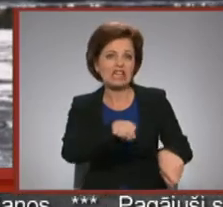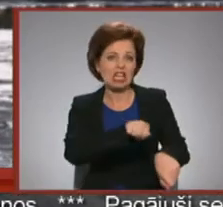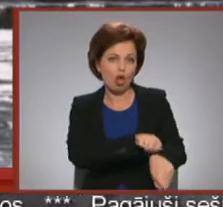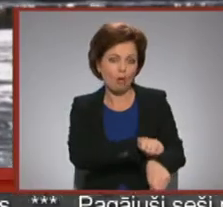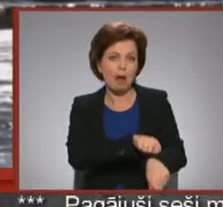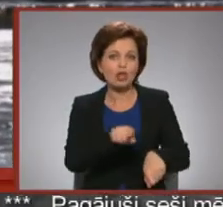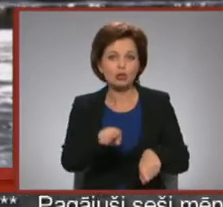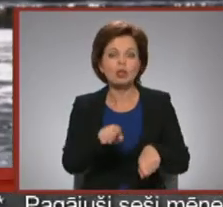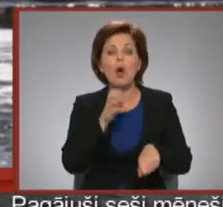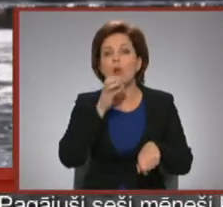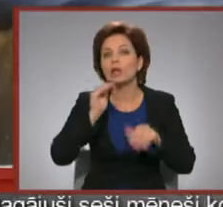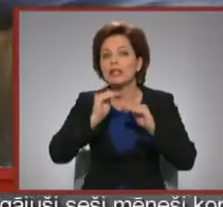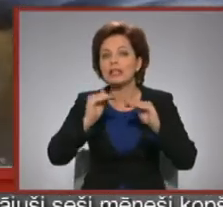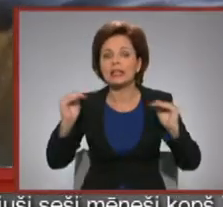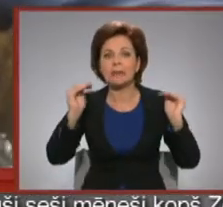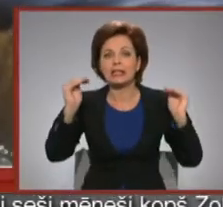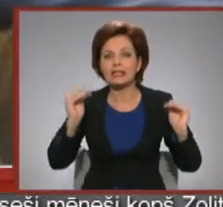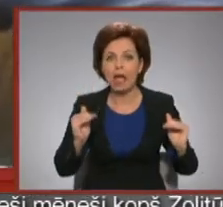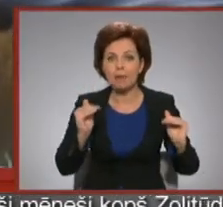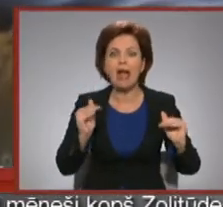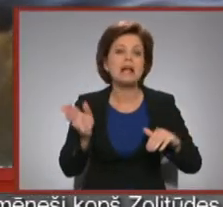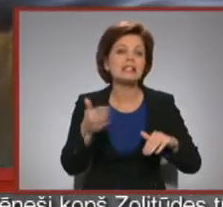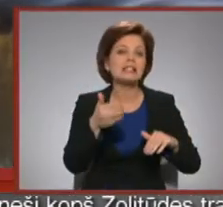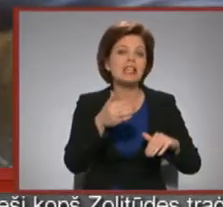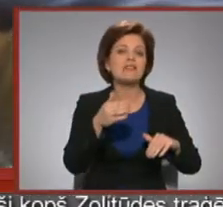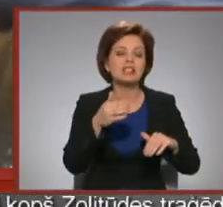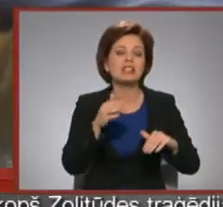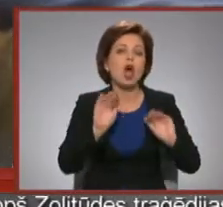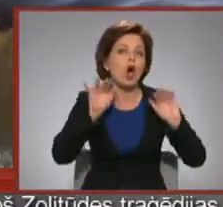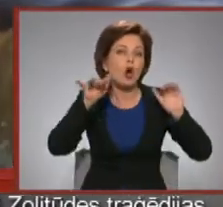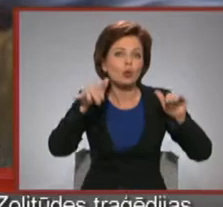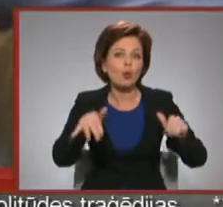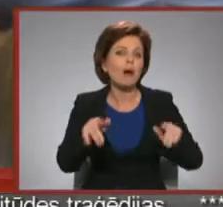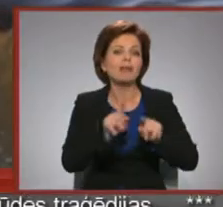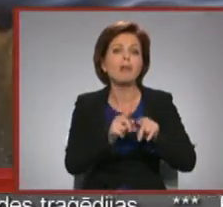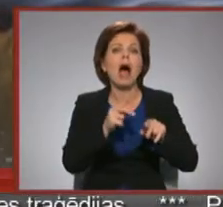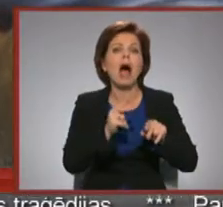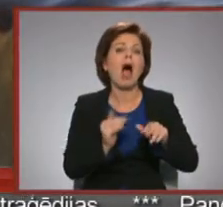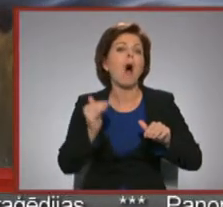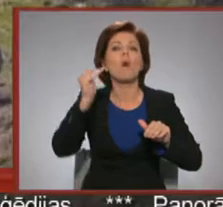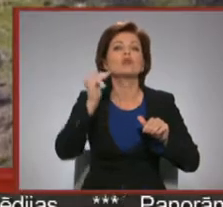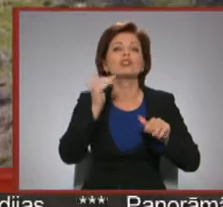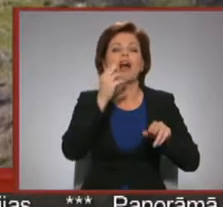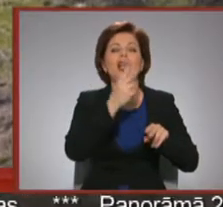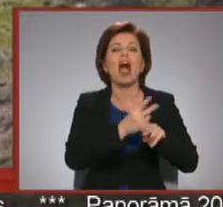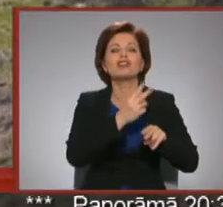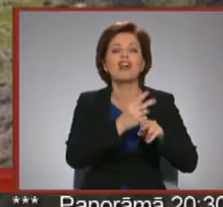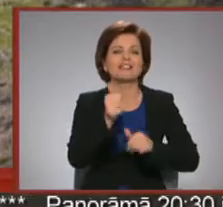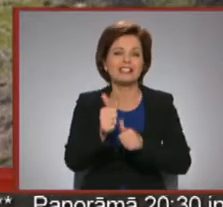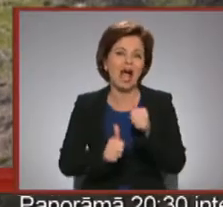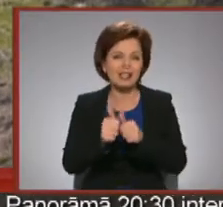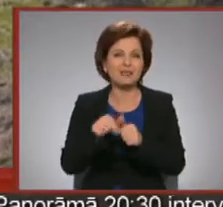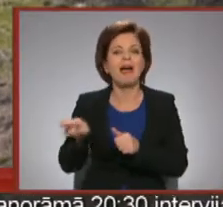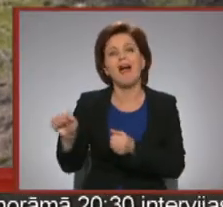Šobrīd ūdens līmenis upē ir zems, tāpēc zivīm rumbā ir īstas augstlēkšanas sacensības, bet pāri tiek vien retā. Viņām ir